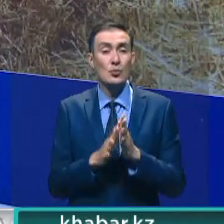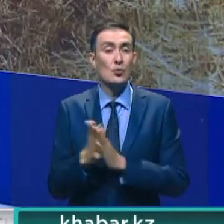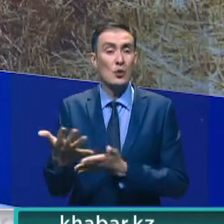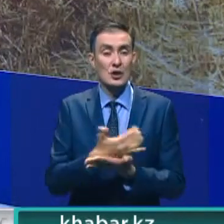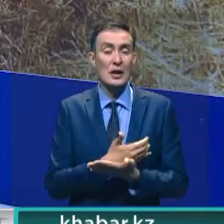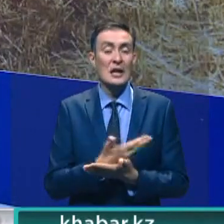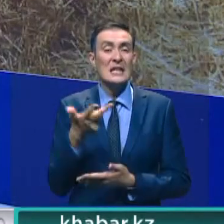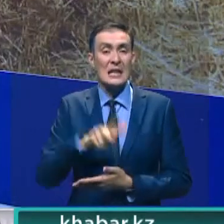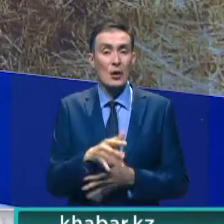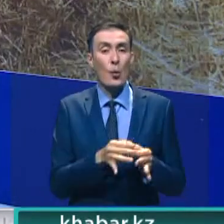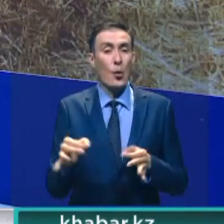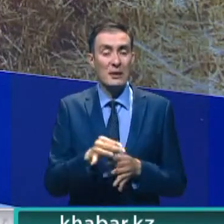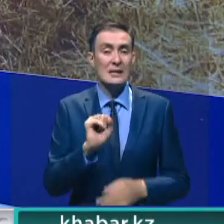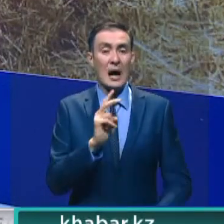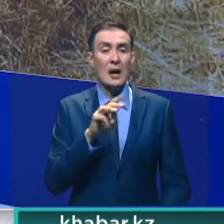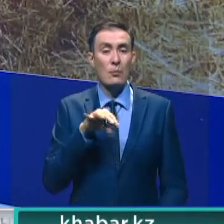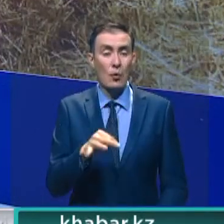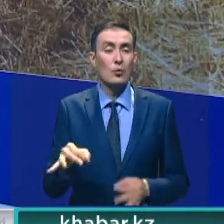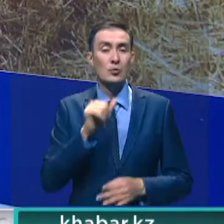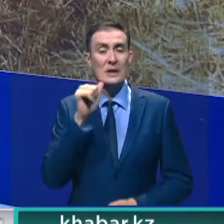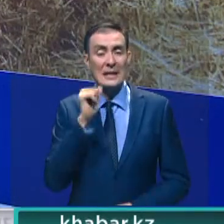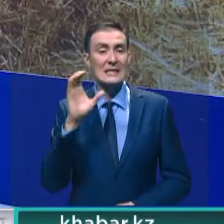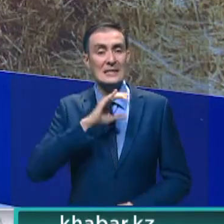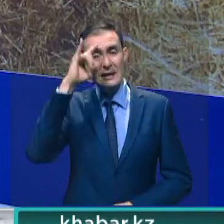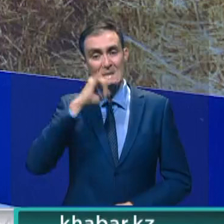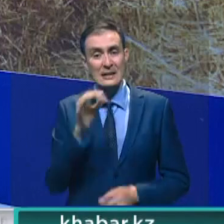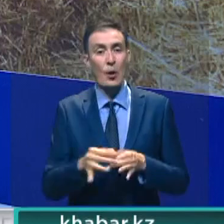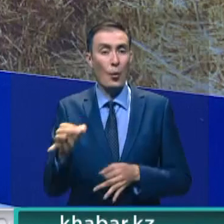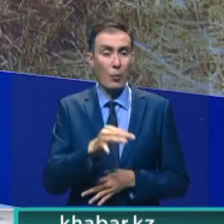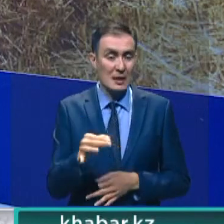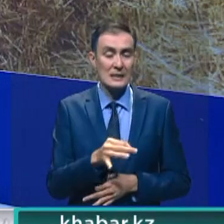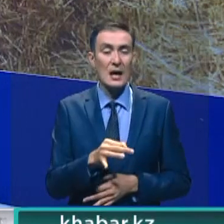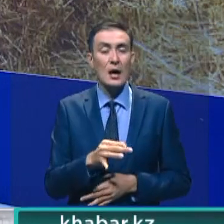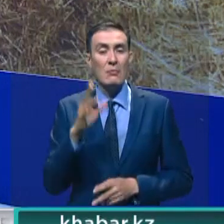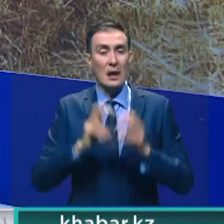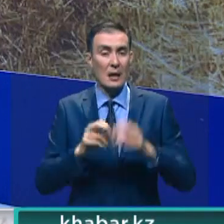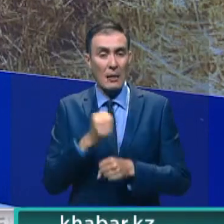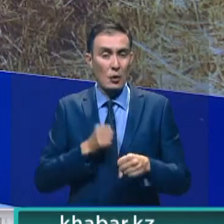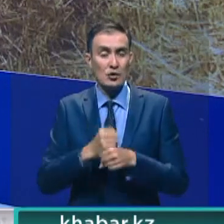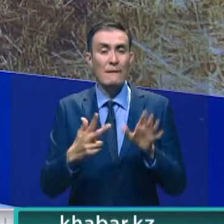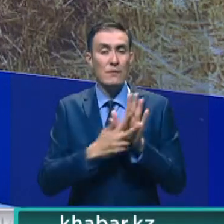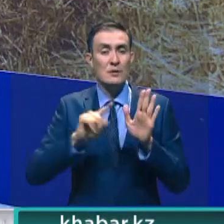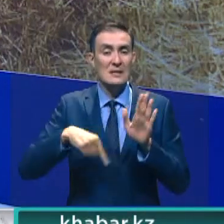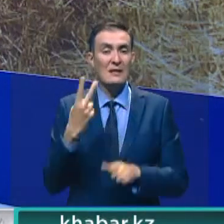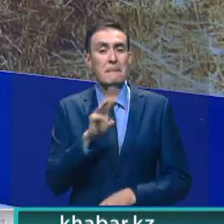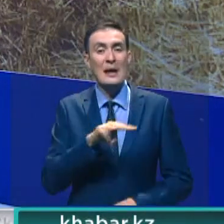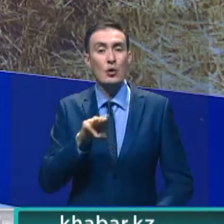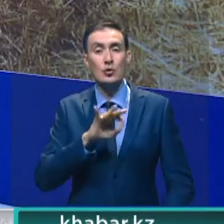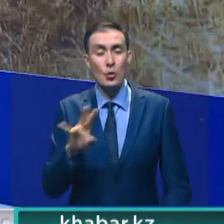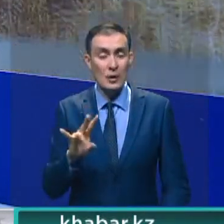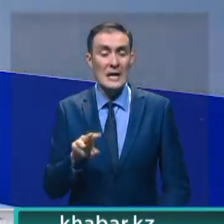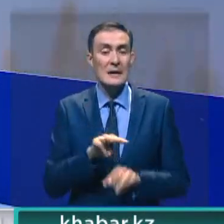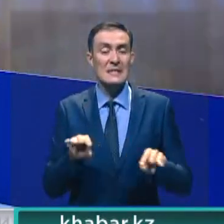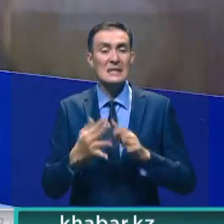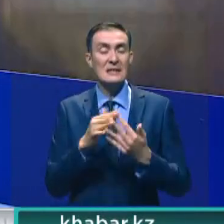дали три зерносеющих региона. Это Акмолинский, Кустанайский и Северо-Казахстанский. Здесь намолочено 8,2 миллиона тонн. В